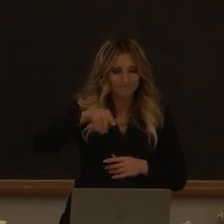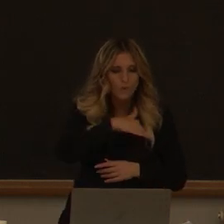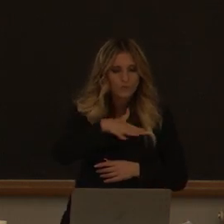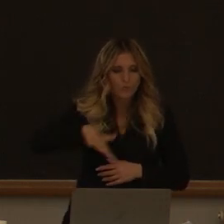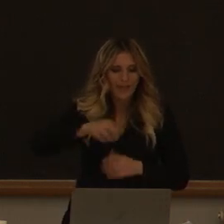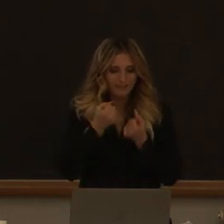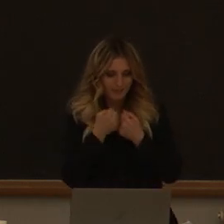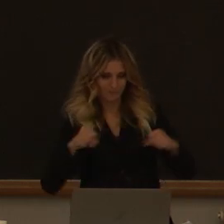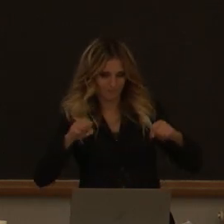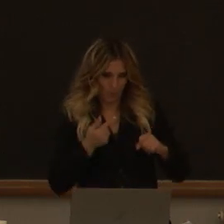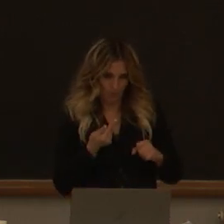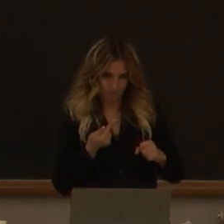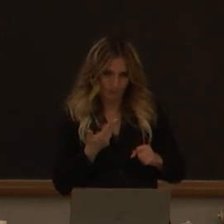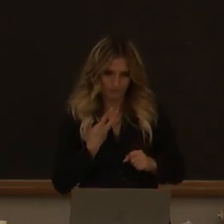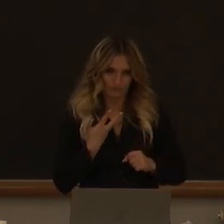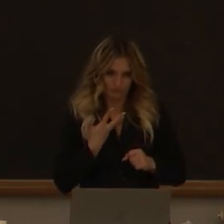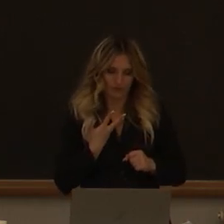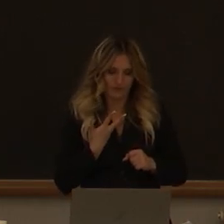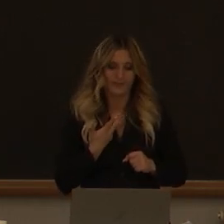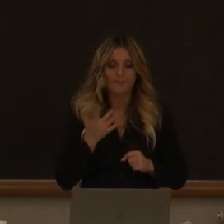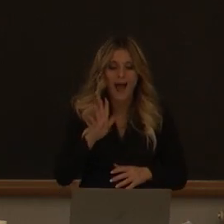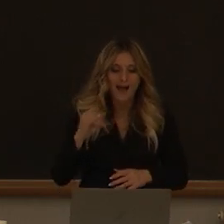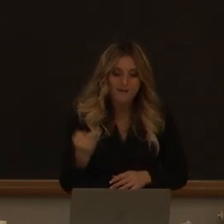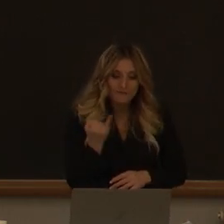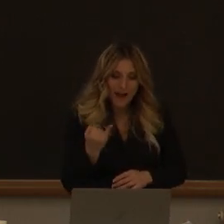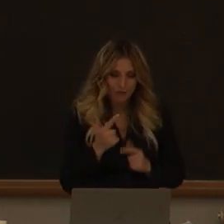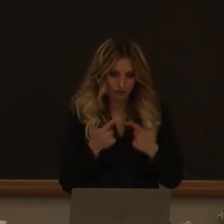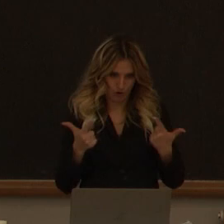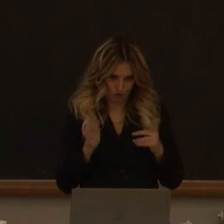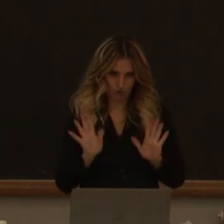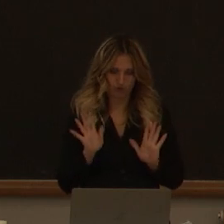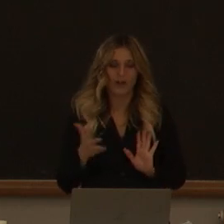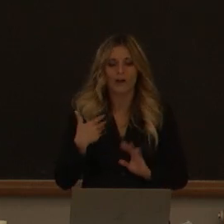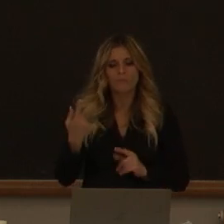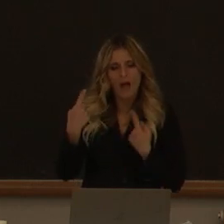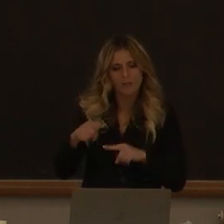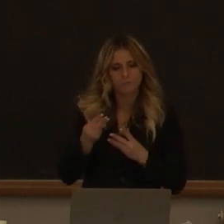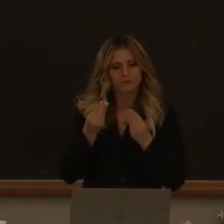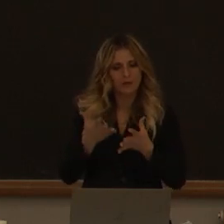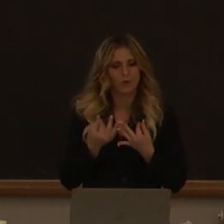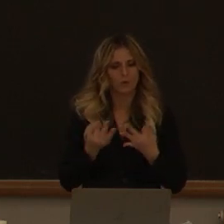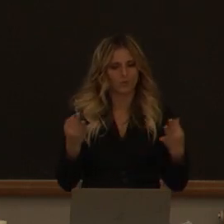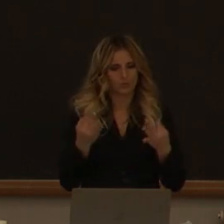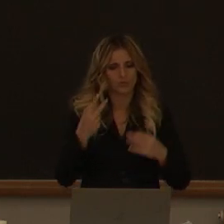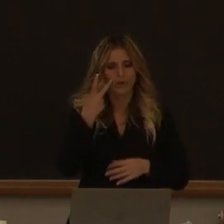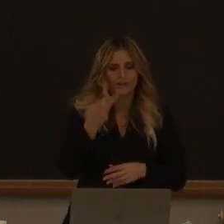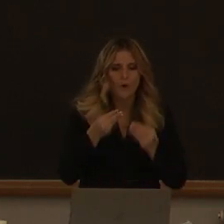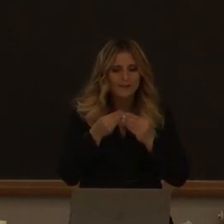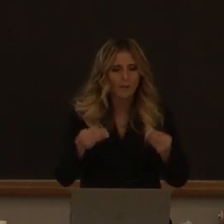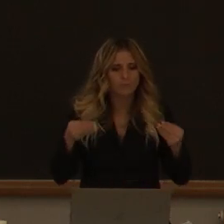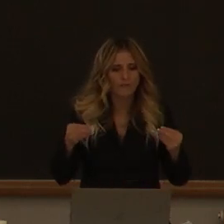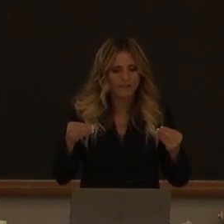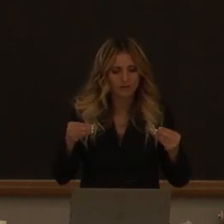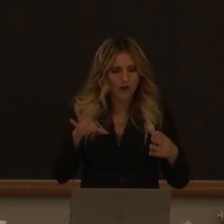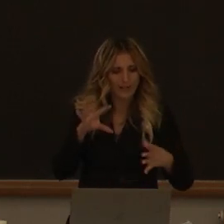sti ragazzi, che insomma facile non è, però giustamente lei ha fatto questa analisi sulle professioni della